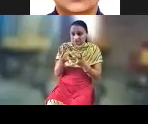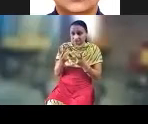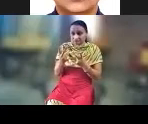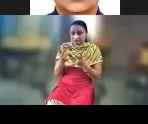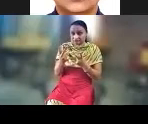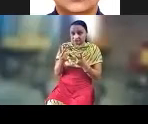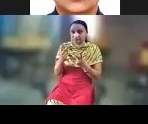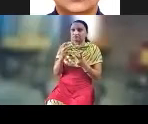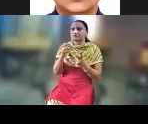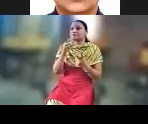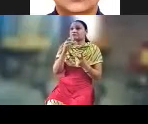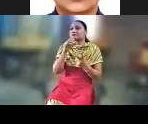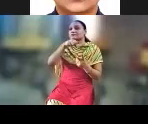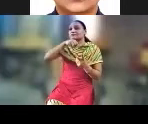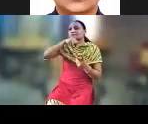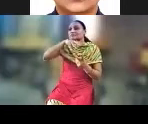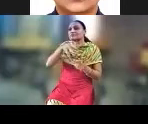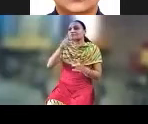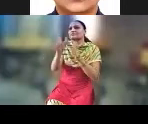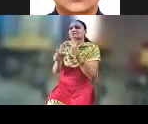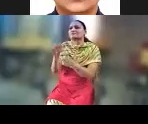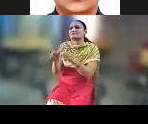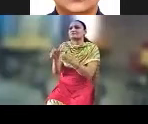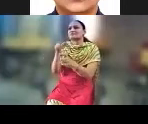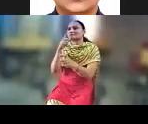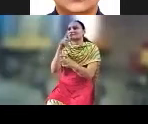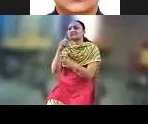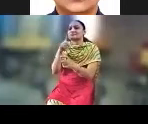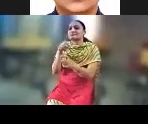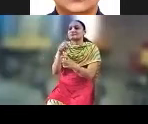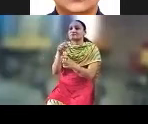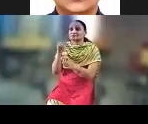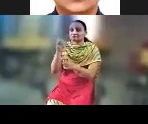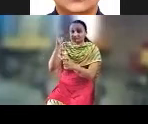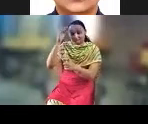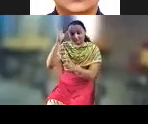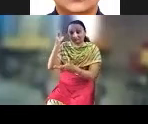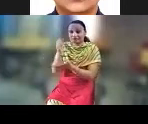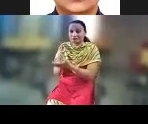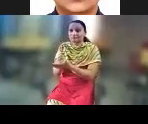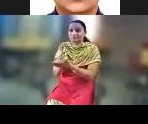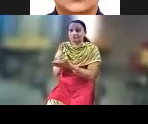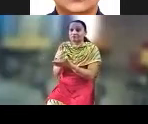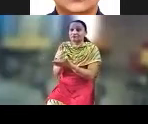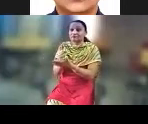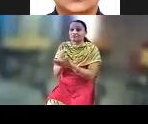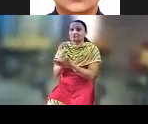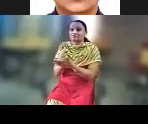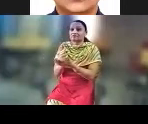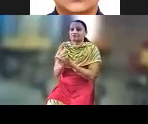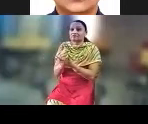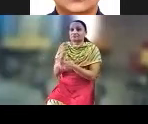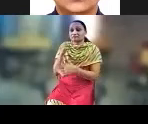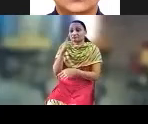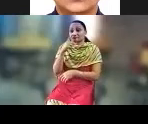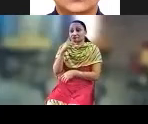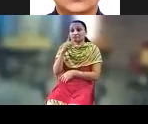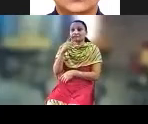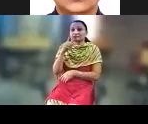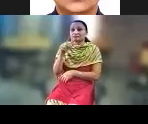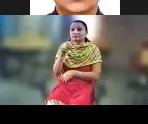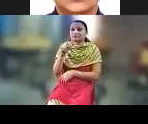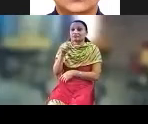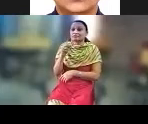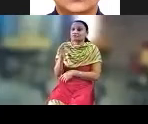मदर्स हैं उनको अच्छे से सारी जानकारी हो। देन पेरेंटल रेजिलियंस, कि माता पिता